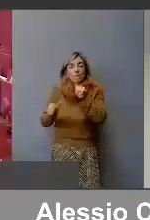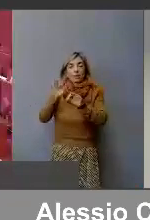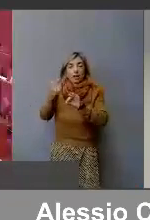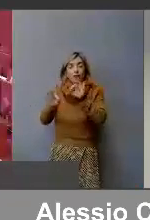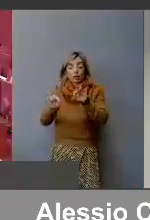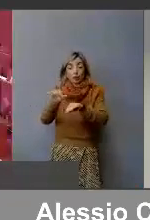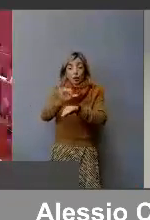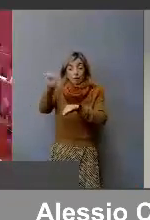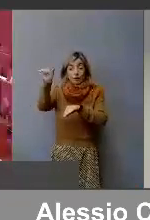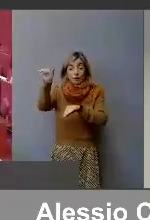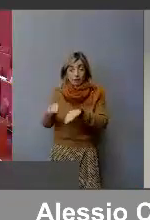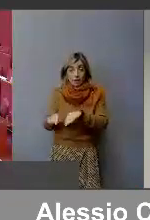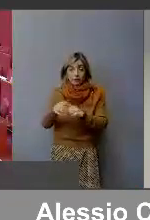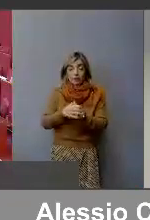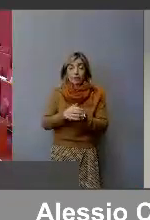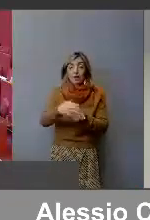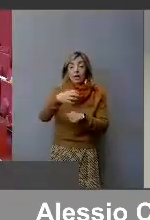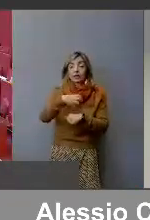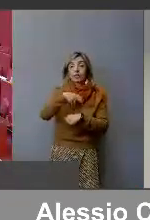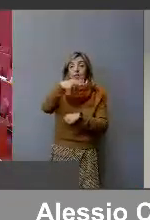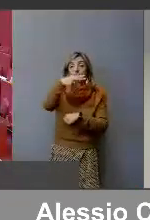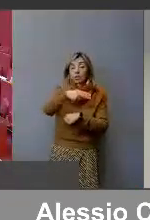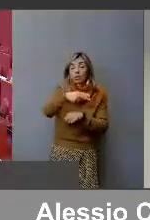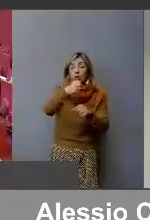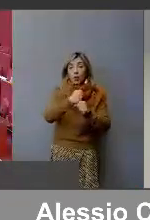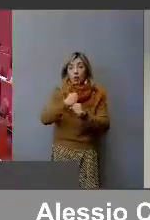assessore di colore la parola prego